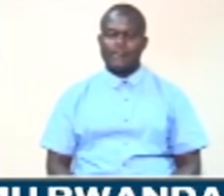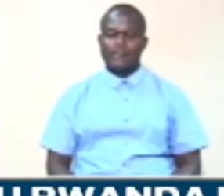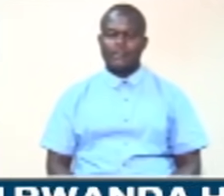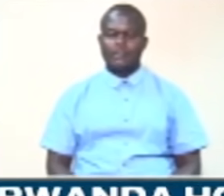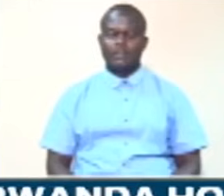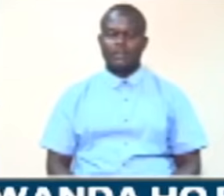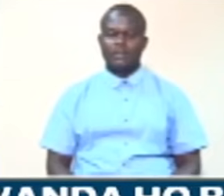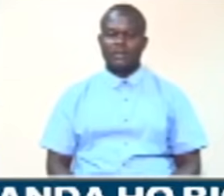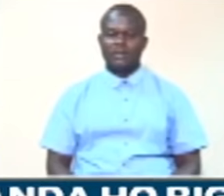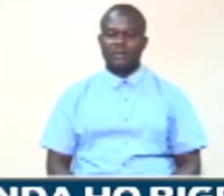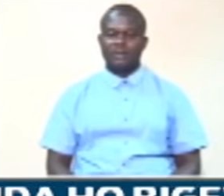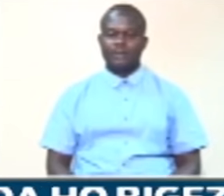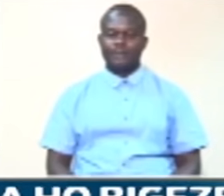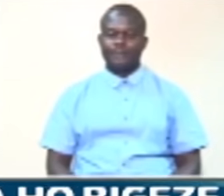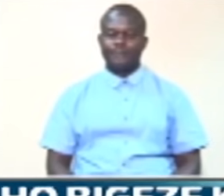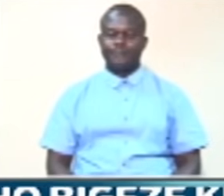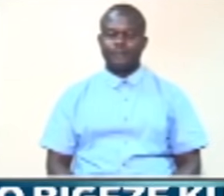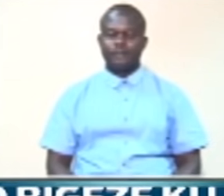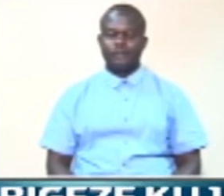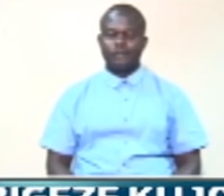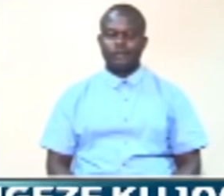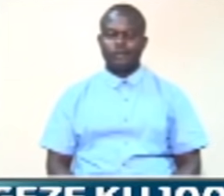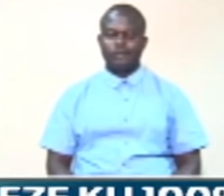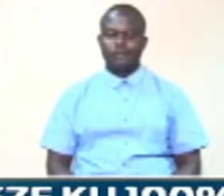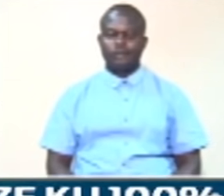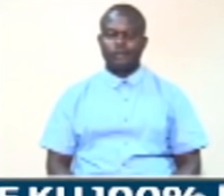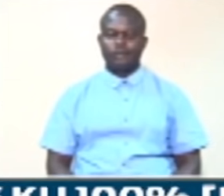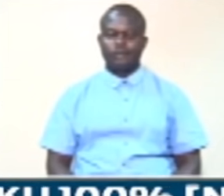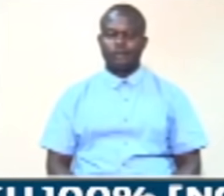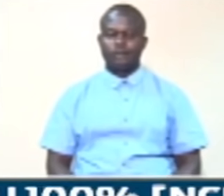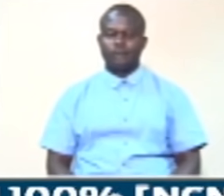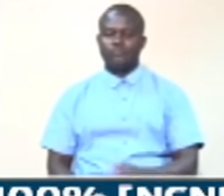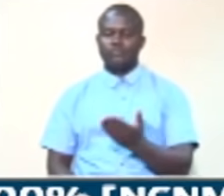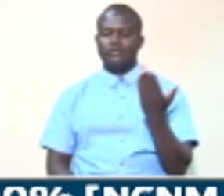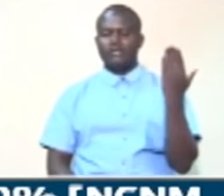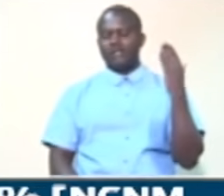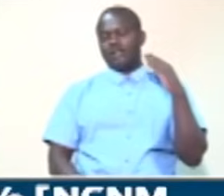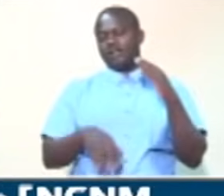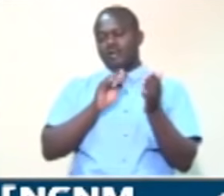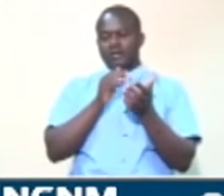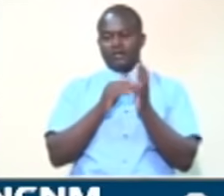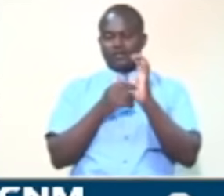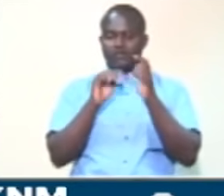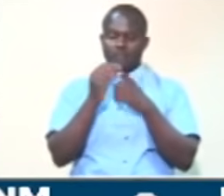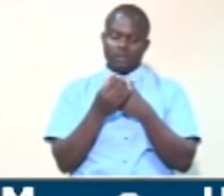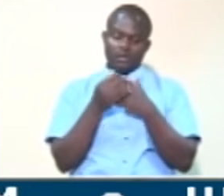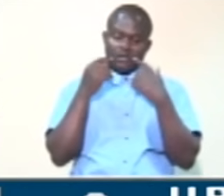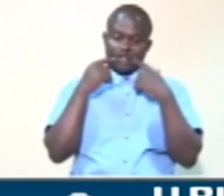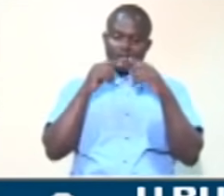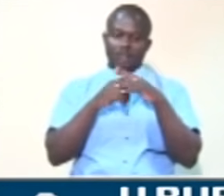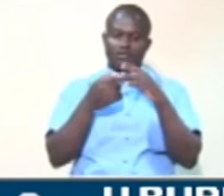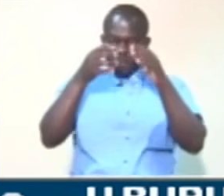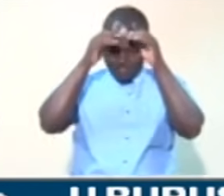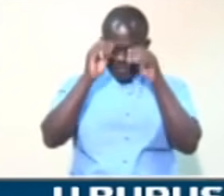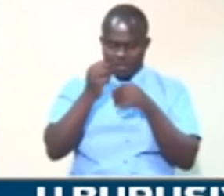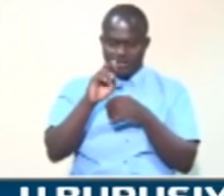été inauguré par le président de la République Emmanuel Macron lors de sa visite. Muziko hari ikigo ndangamuco cya francophonie cyatashywe na président Macron